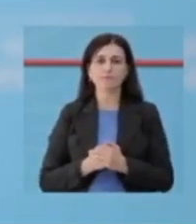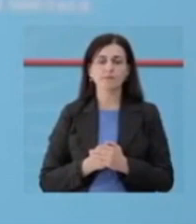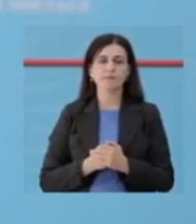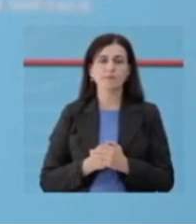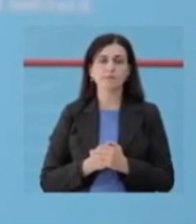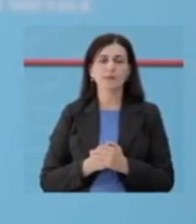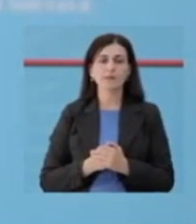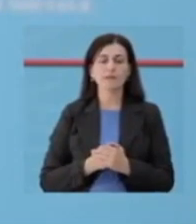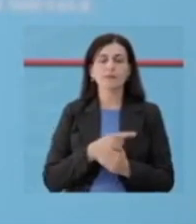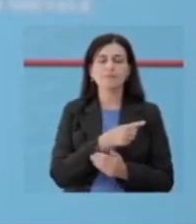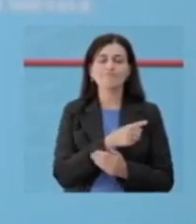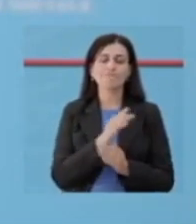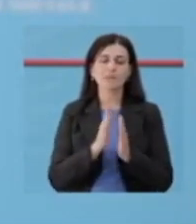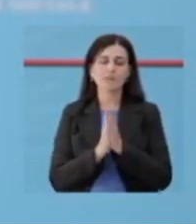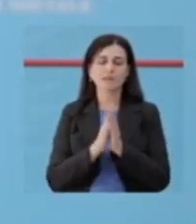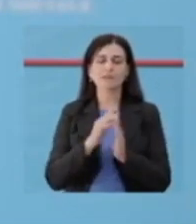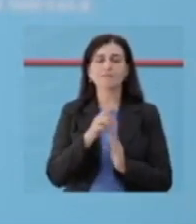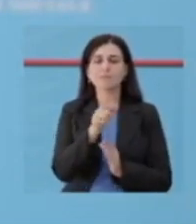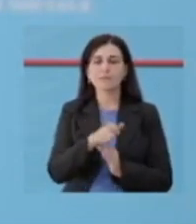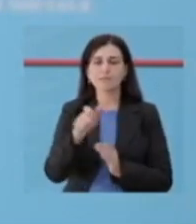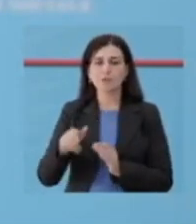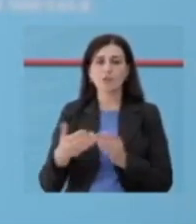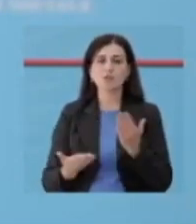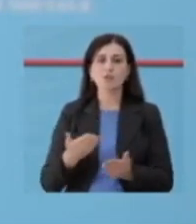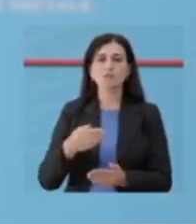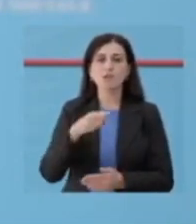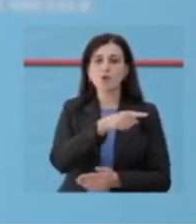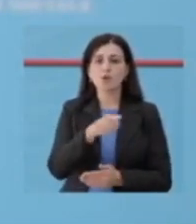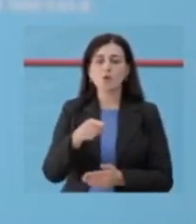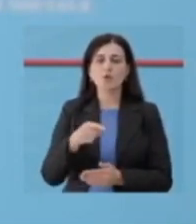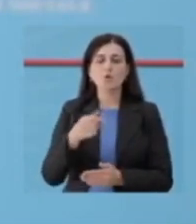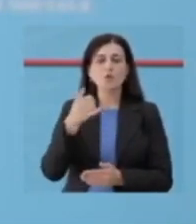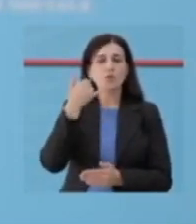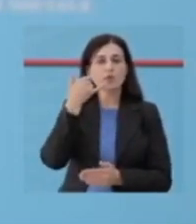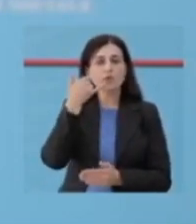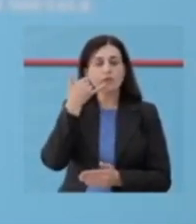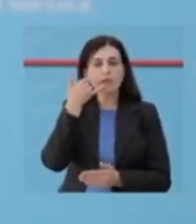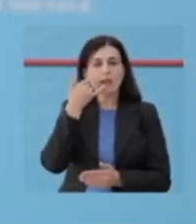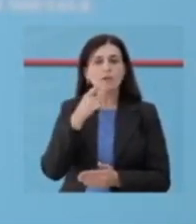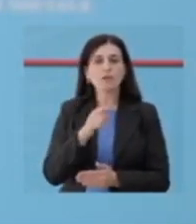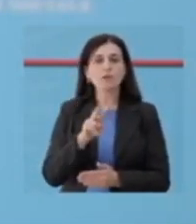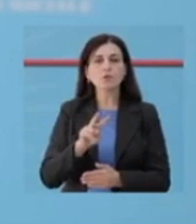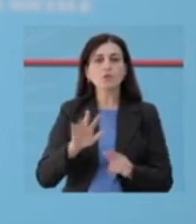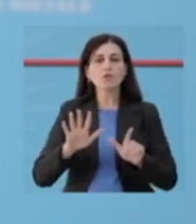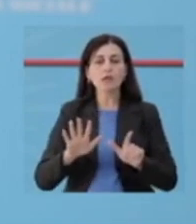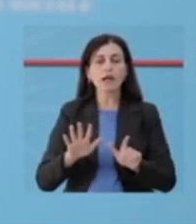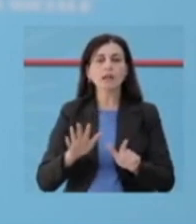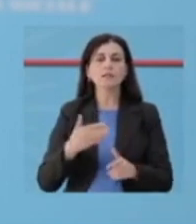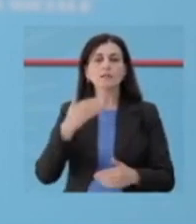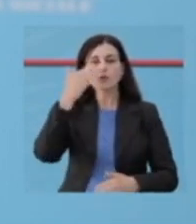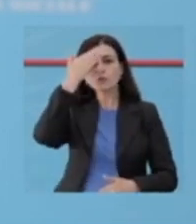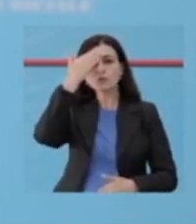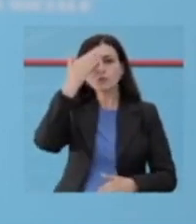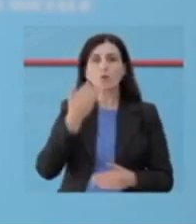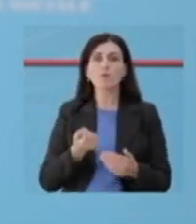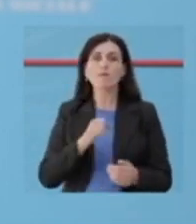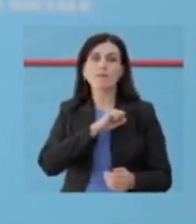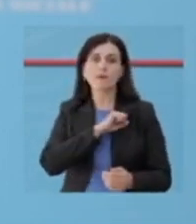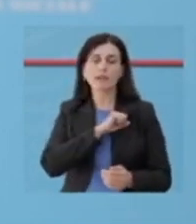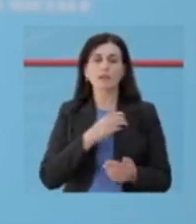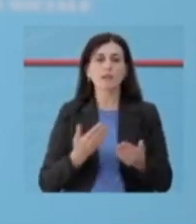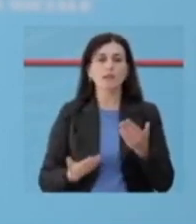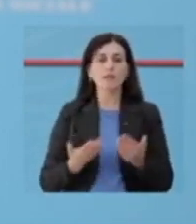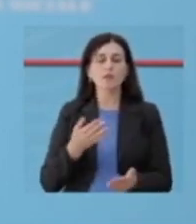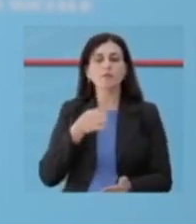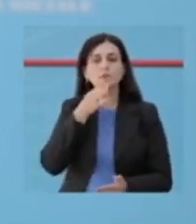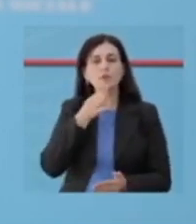Thënderuar qytetarë, vionit të telefononi në numërin unik të urgjensës komptare, një dështatë nëse keni shenja të COVID-19, nëse